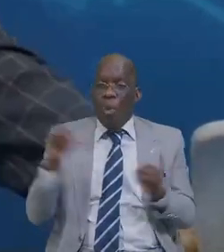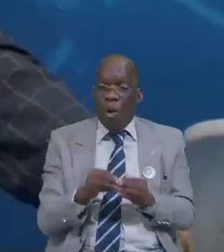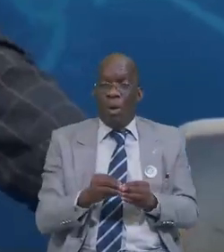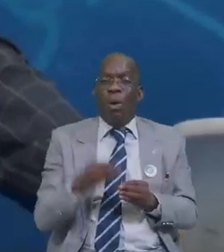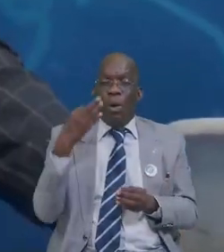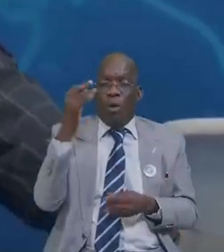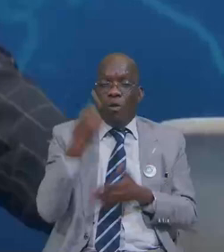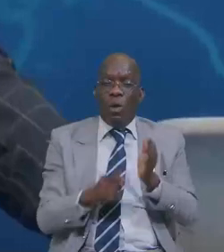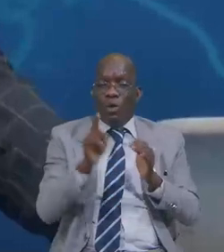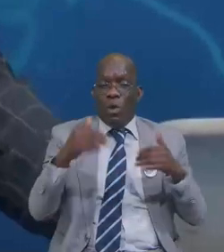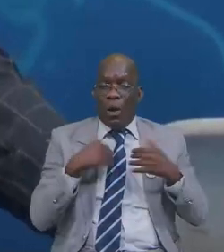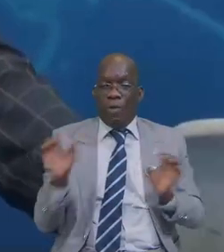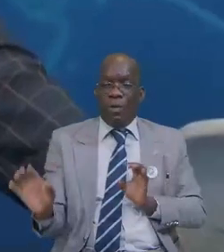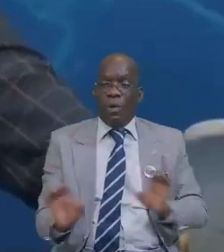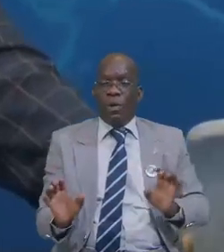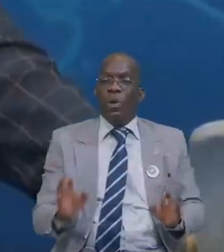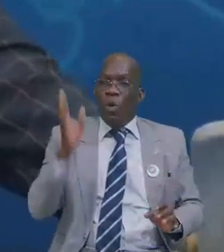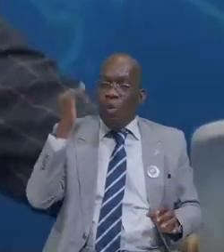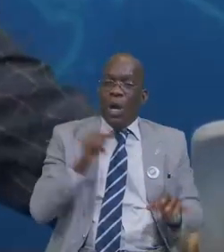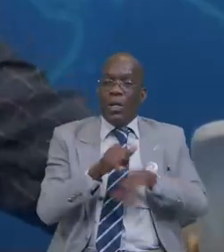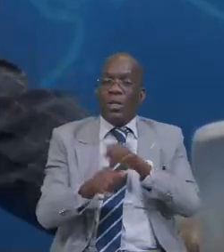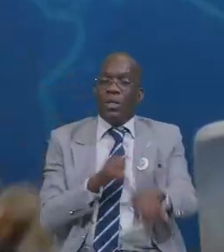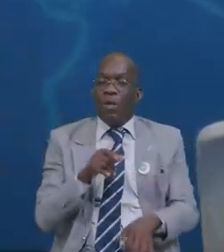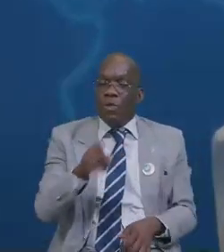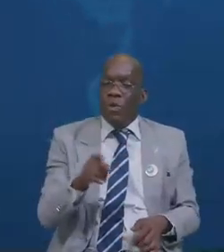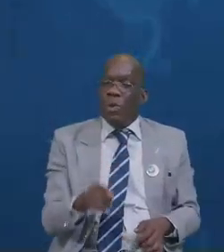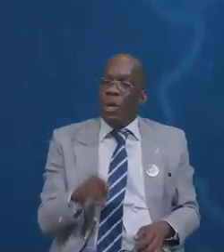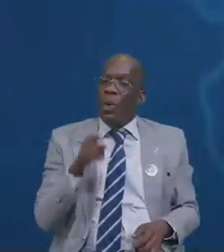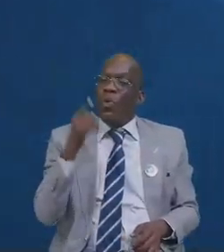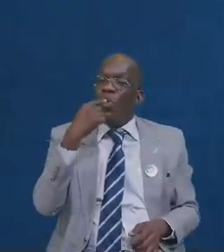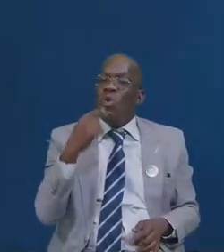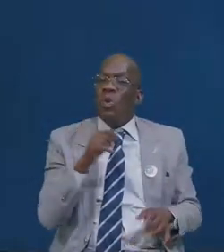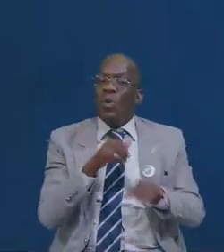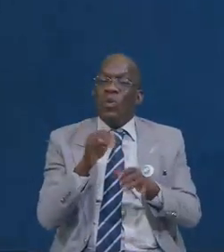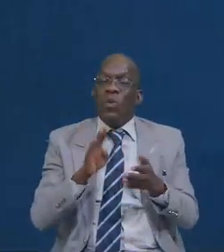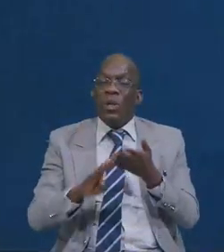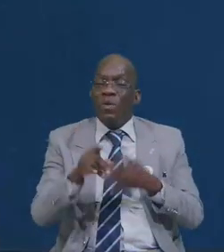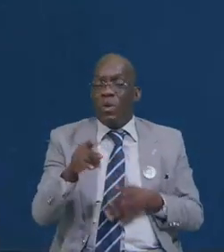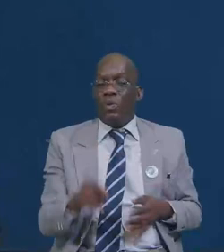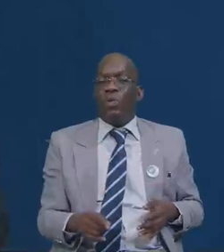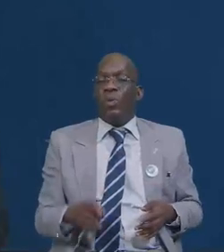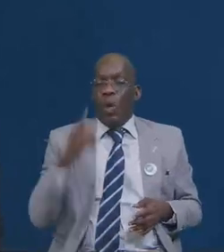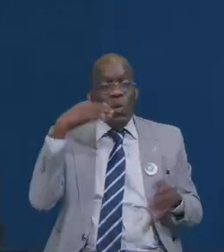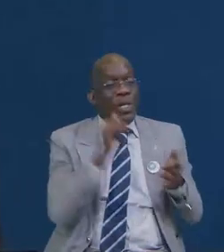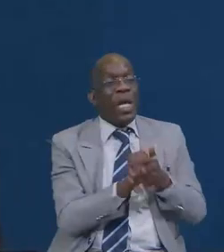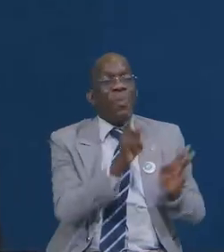plus de ce que tu as fait. Pourquoi tu te trompes? Il t'a pardonné. Qui est, c'est qui